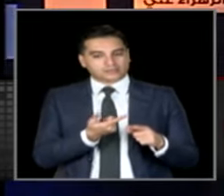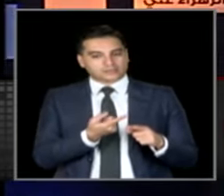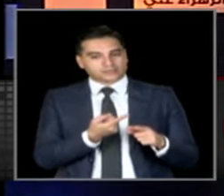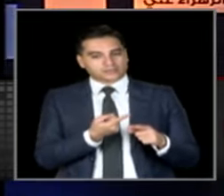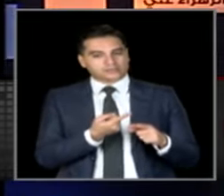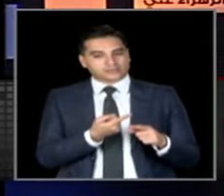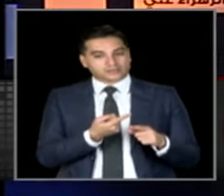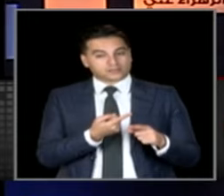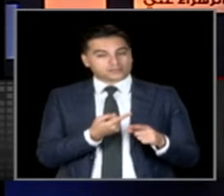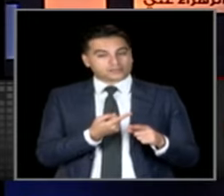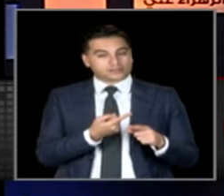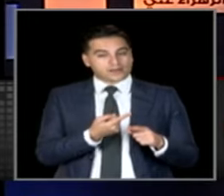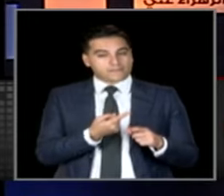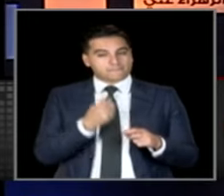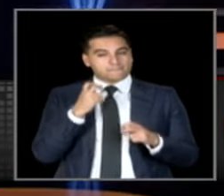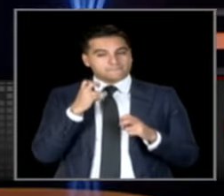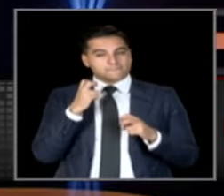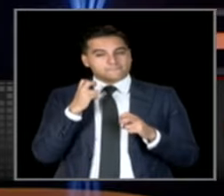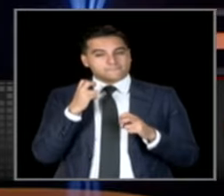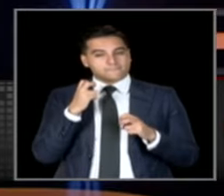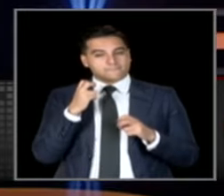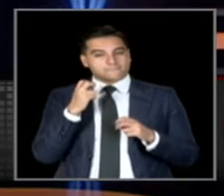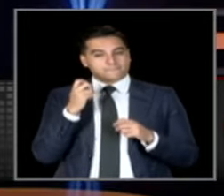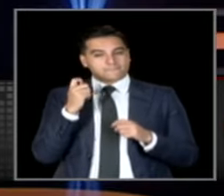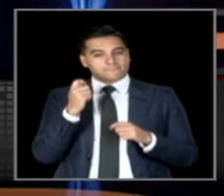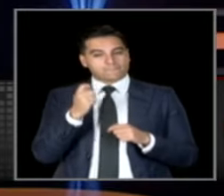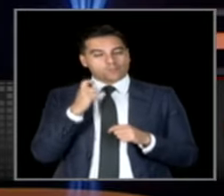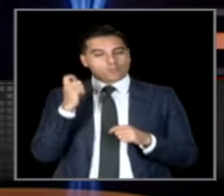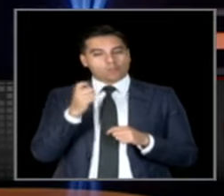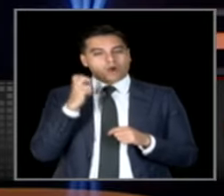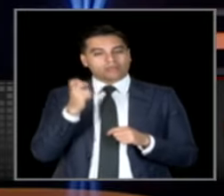عمر بن الفارد مات في المقطم، المسجد في المقطم. محمد